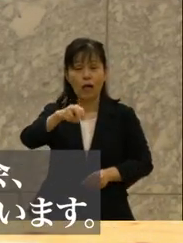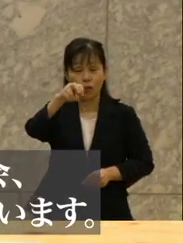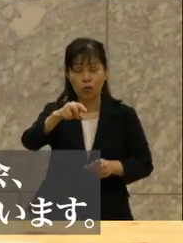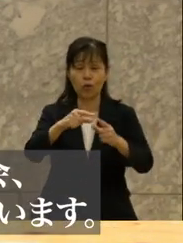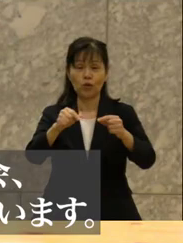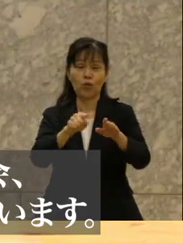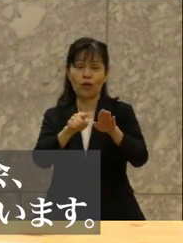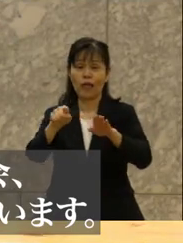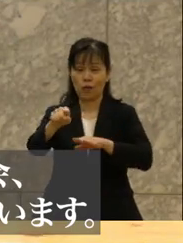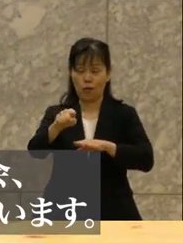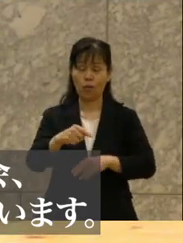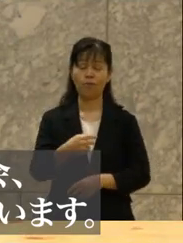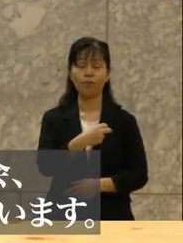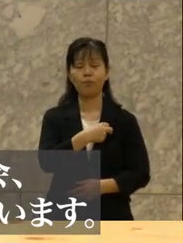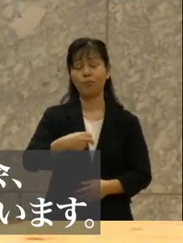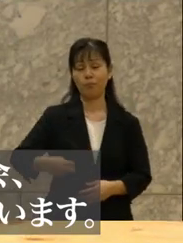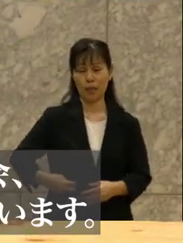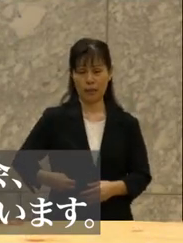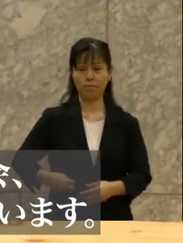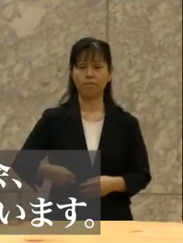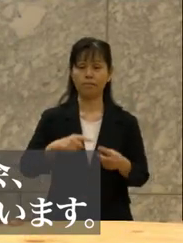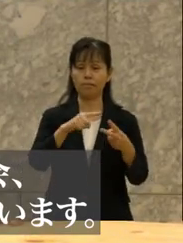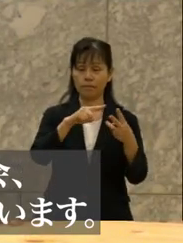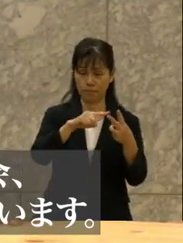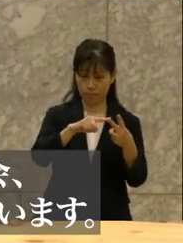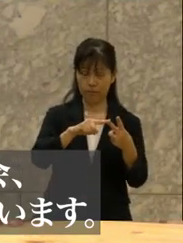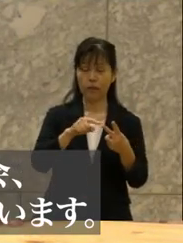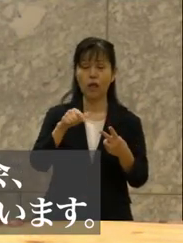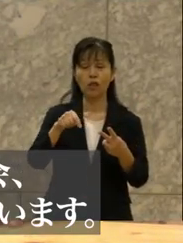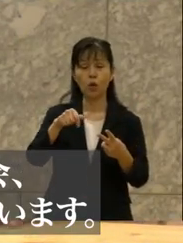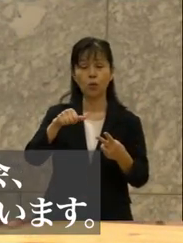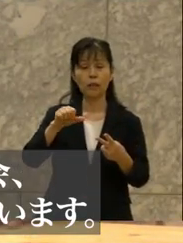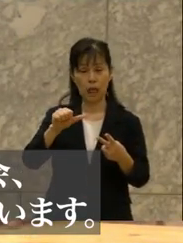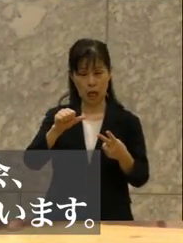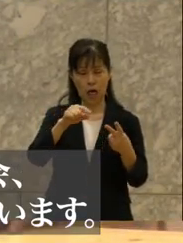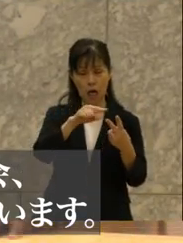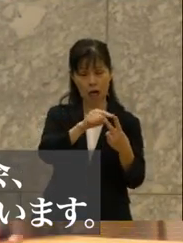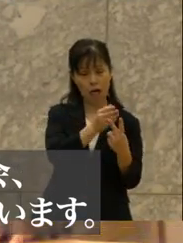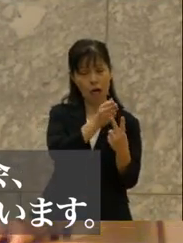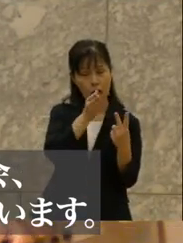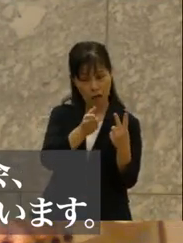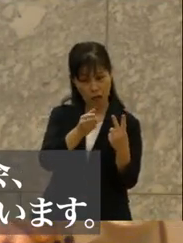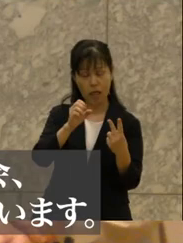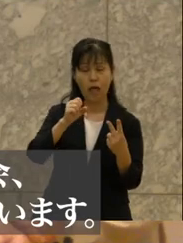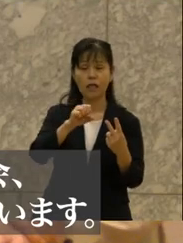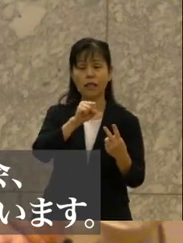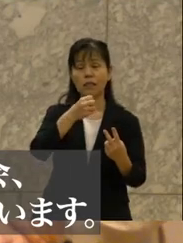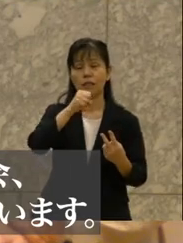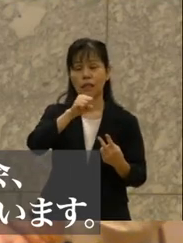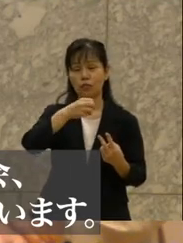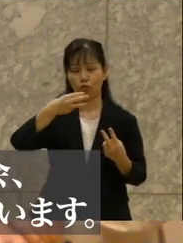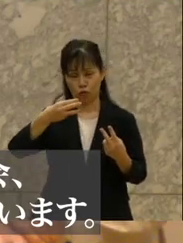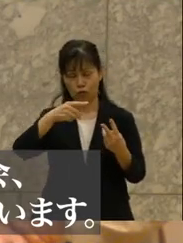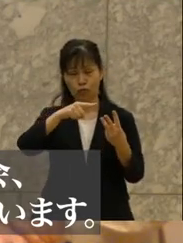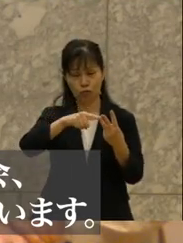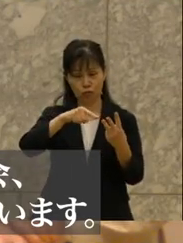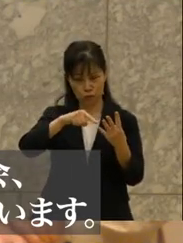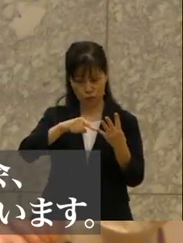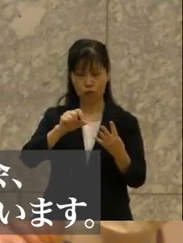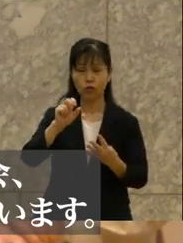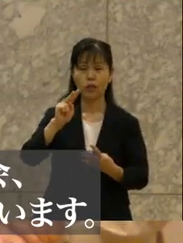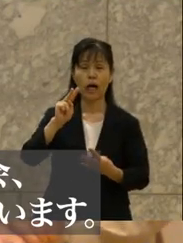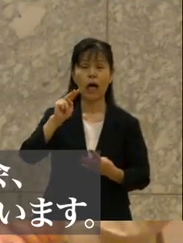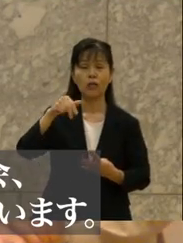として北京2009大会ソフィア2013大会サムスン2017大会